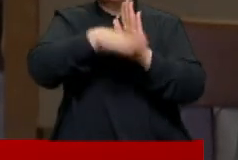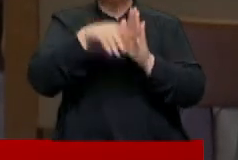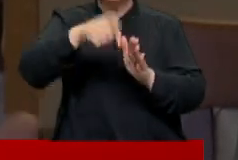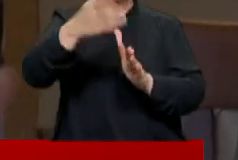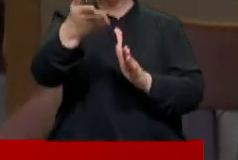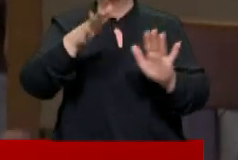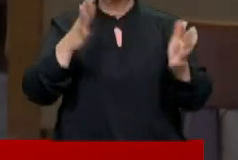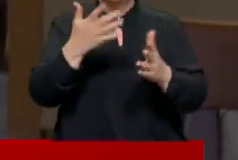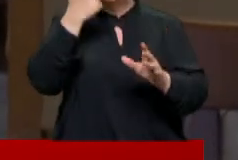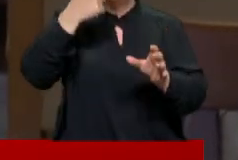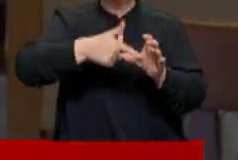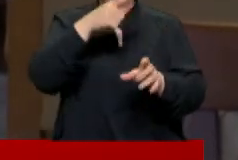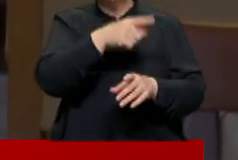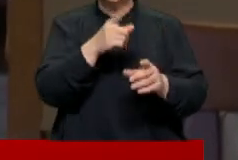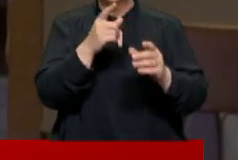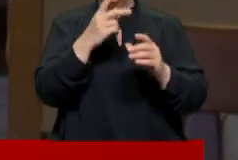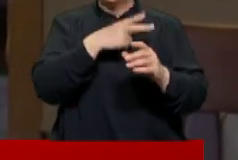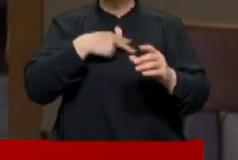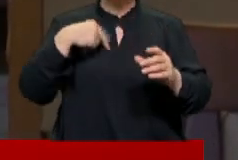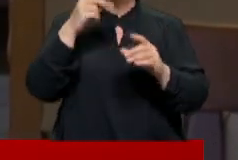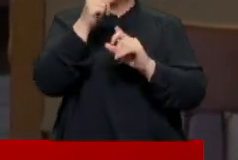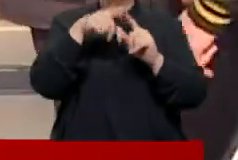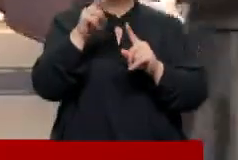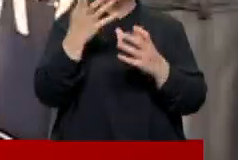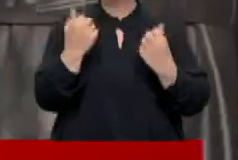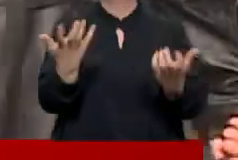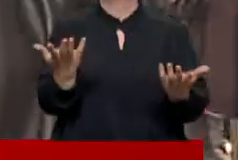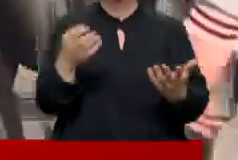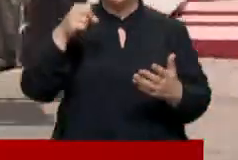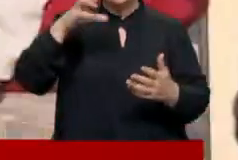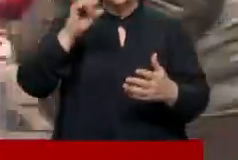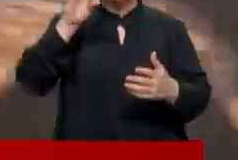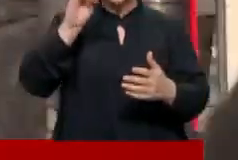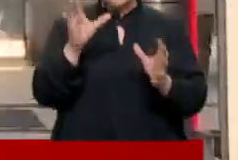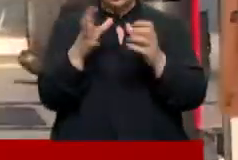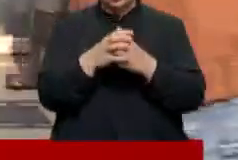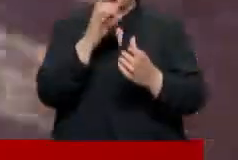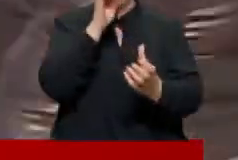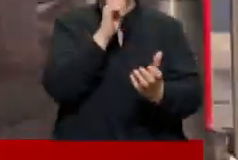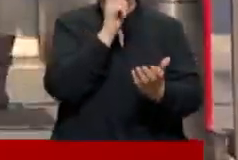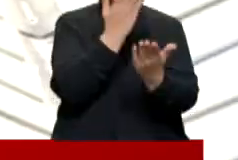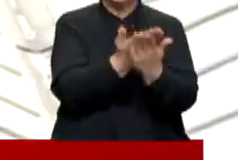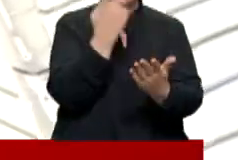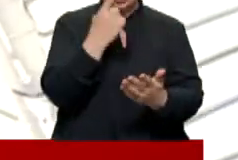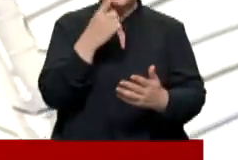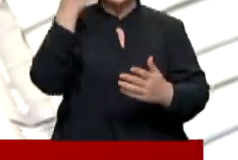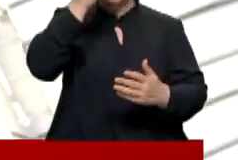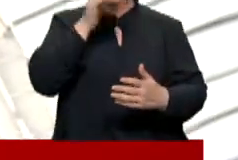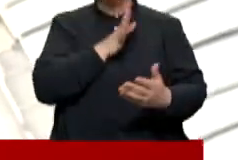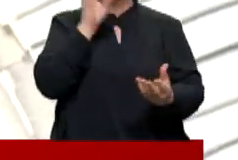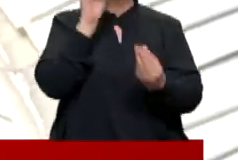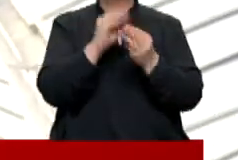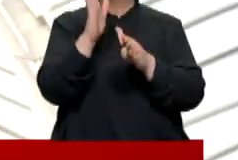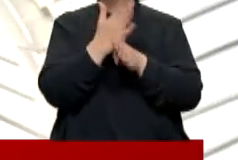yap. Ya da mazottan toplu taşımada ÖTV alma. AK Parti ve MHP grubunun önerisine karşı Ekrem İmamoğlu